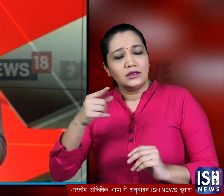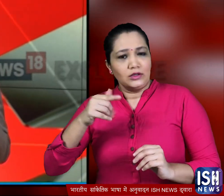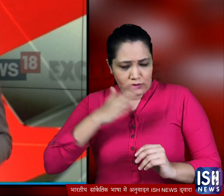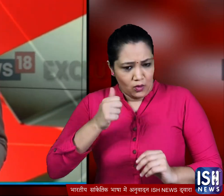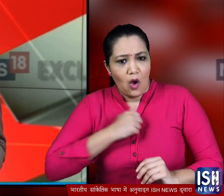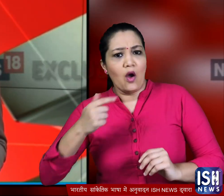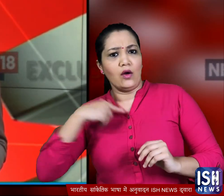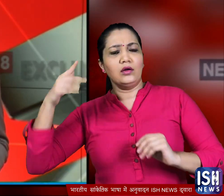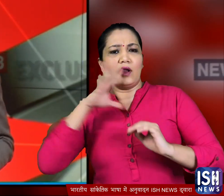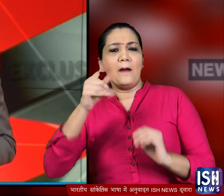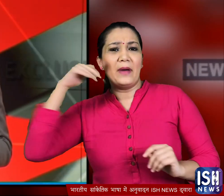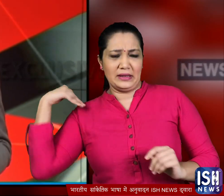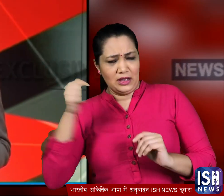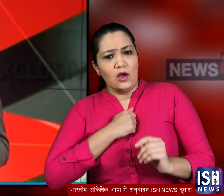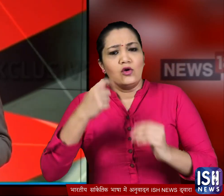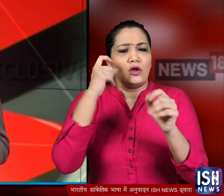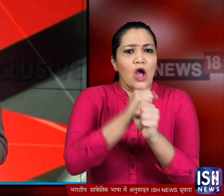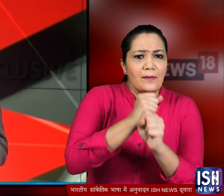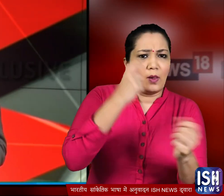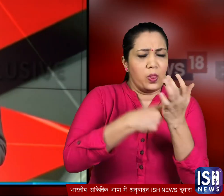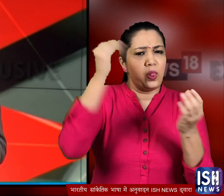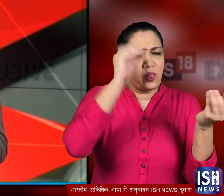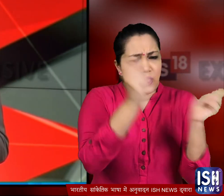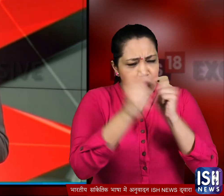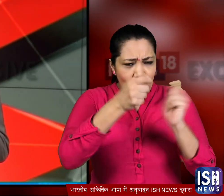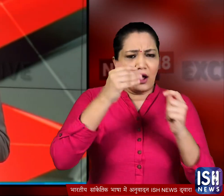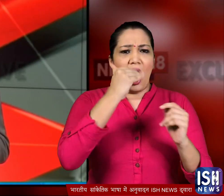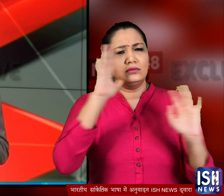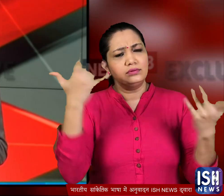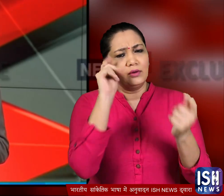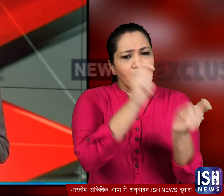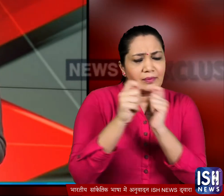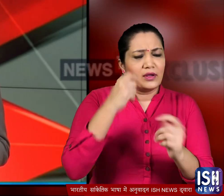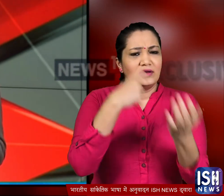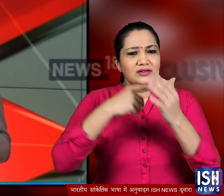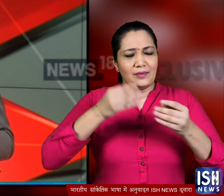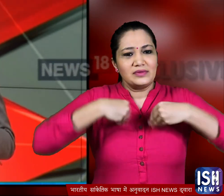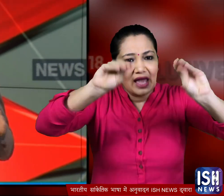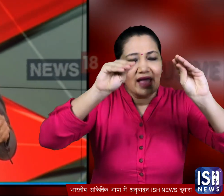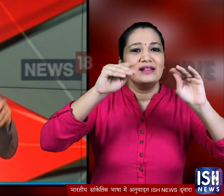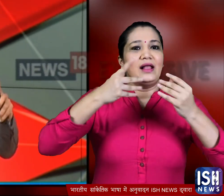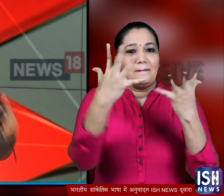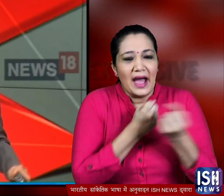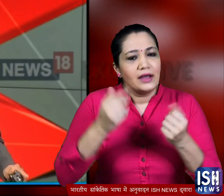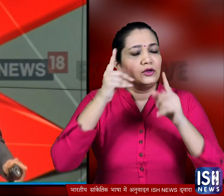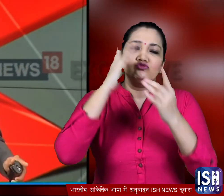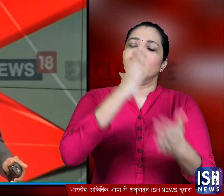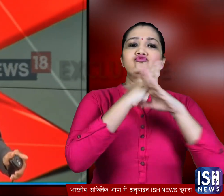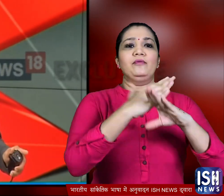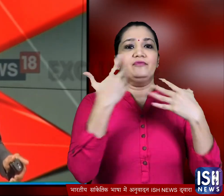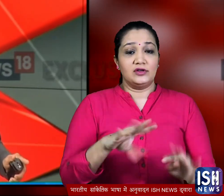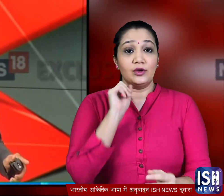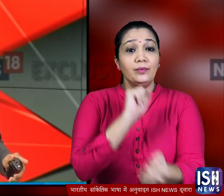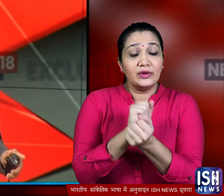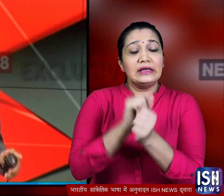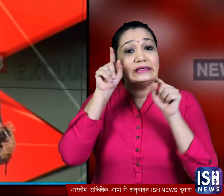जमीन पर अपना दावा ठोका और सरकारी रिकॉर्ड में बदलाव करने, यानी जमीन का दाखिल खारिज करने पर रोक लगवा दी। और